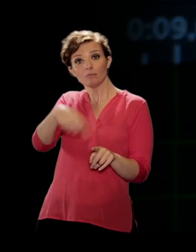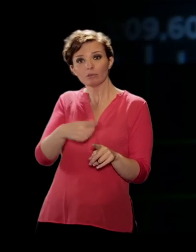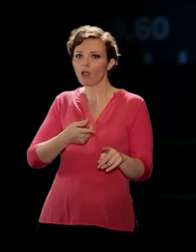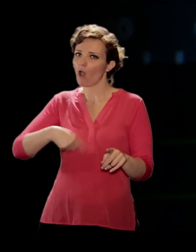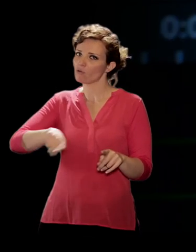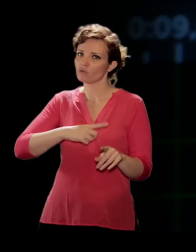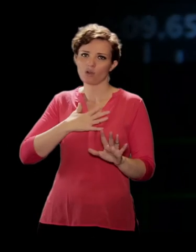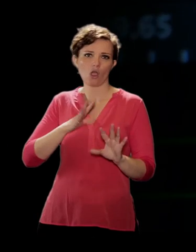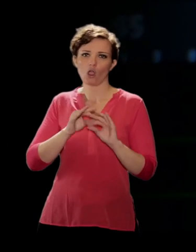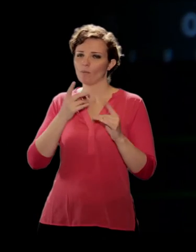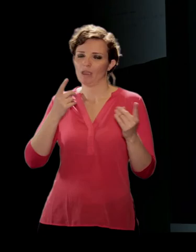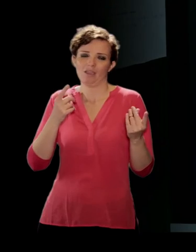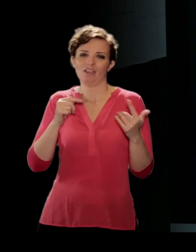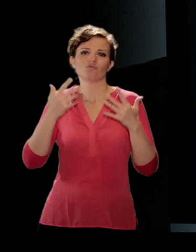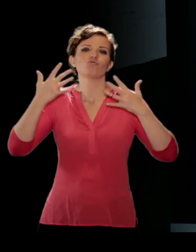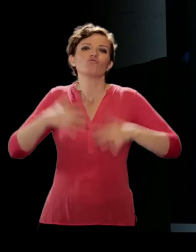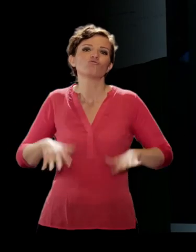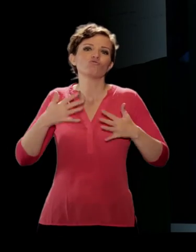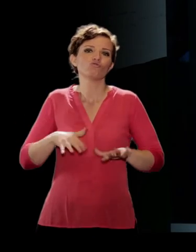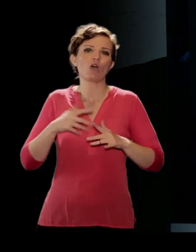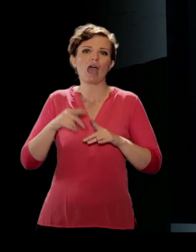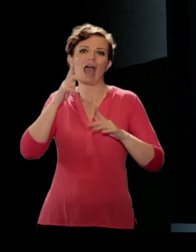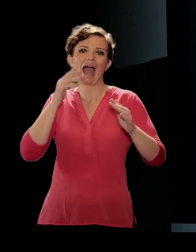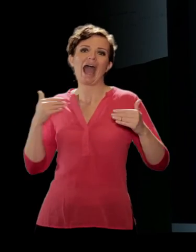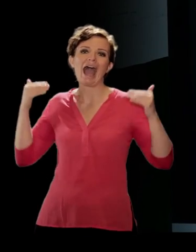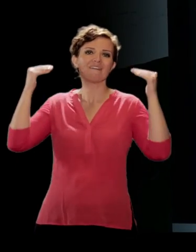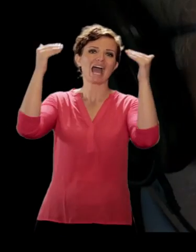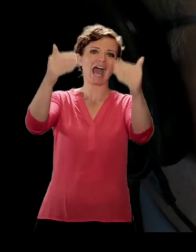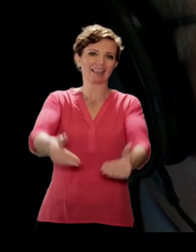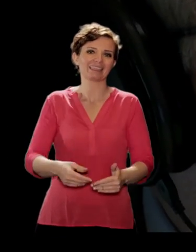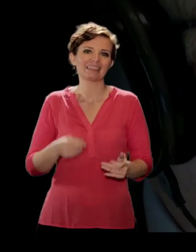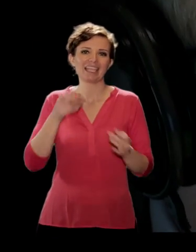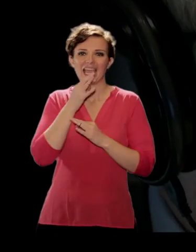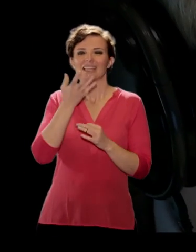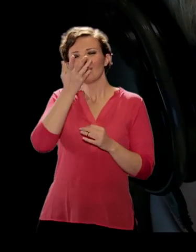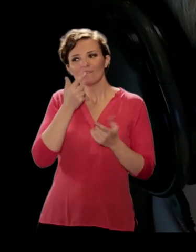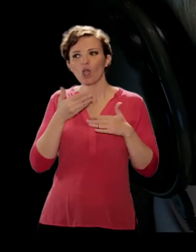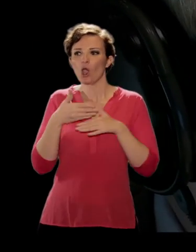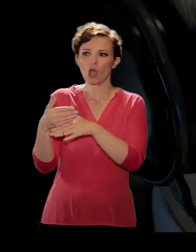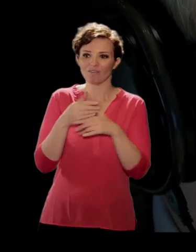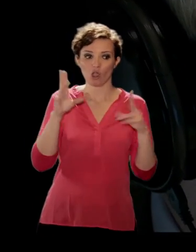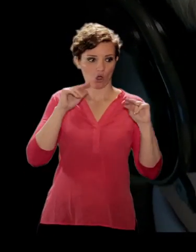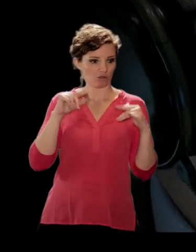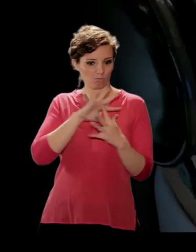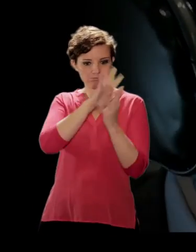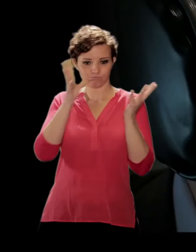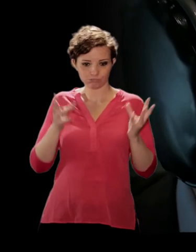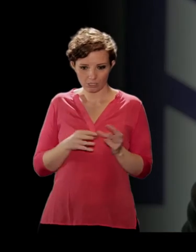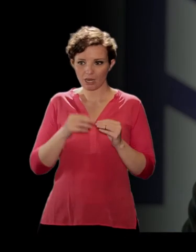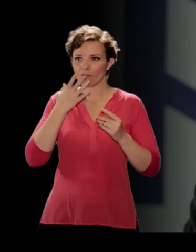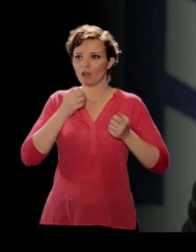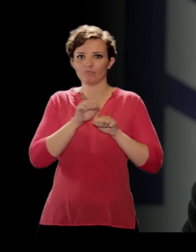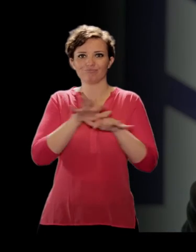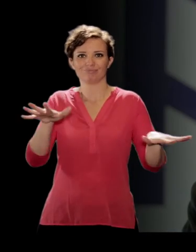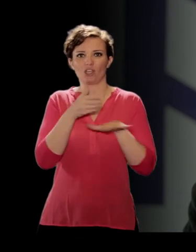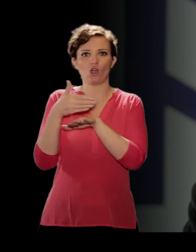siamo completamente proiettati verso il modo di condividere la conoscenza nel mondo digitale.